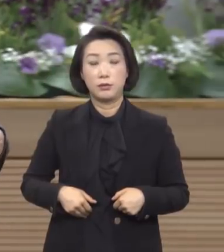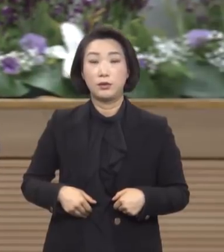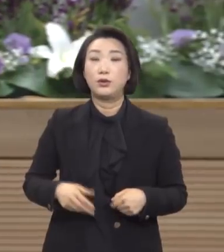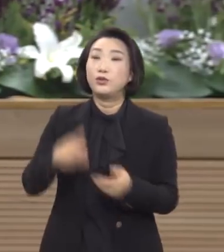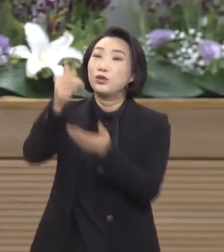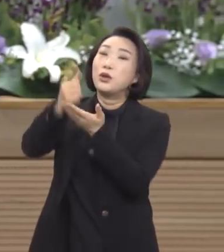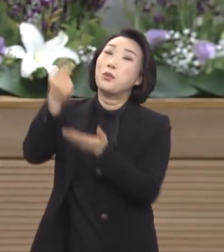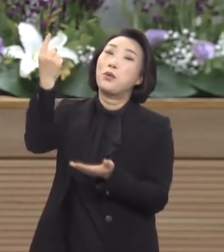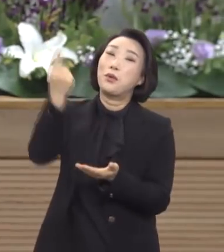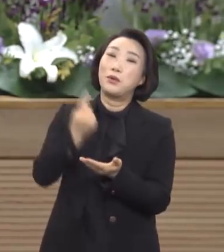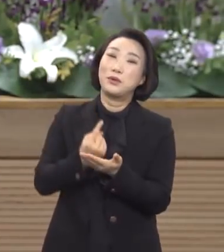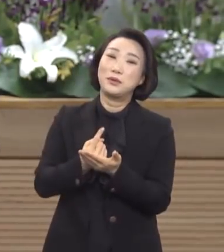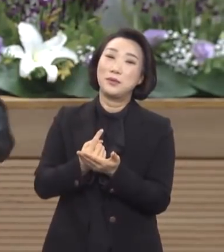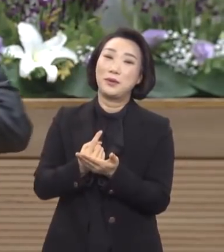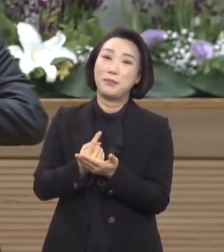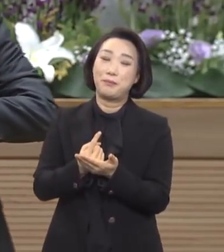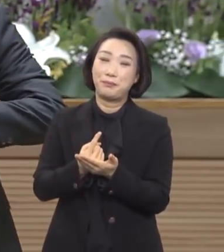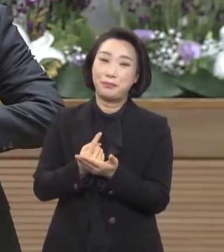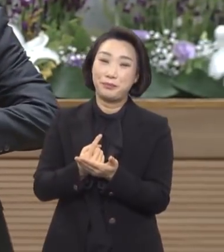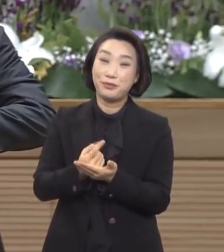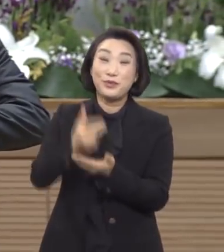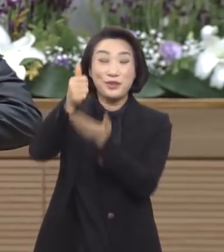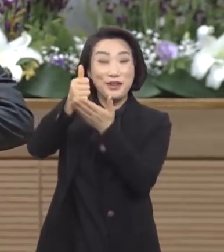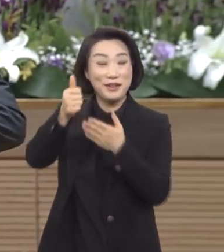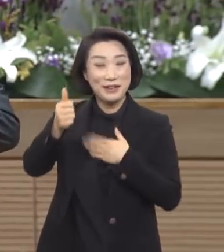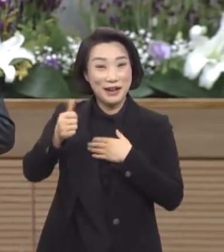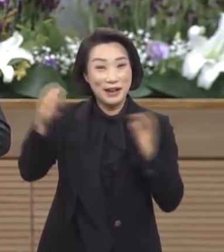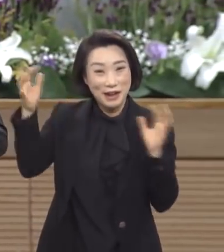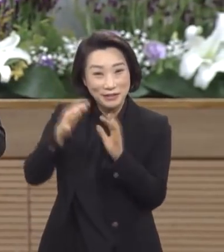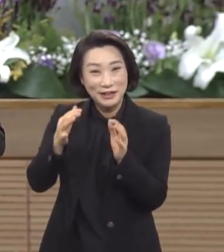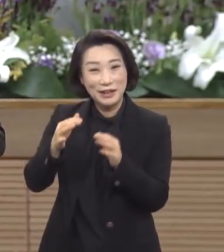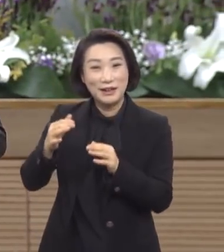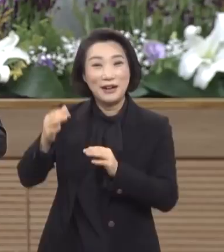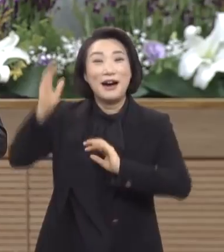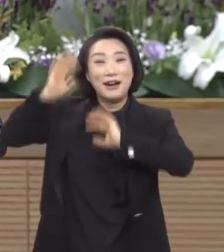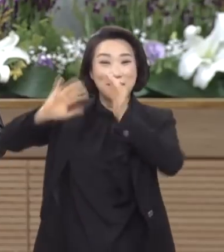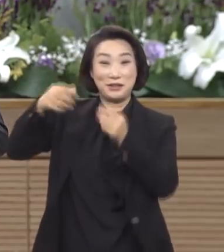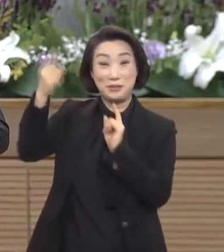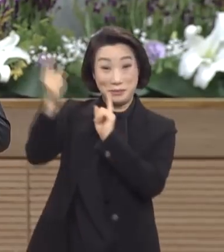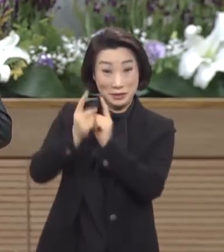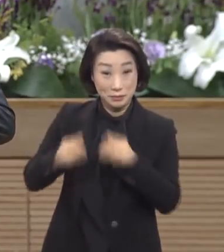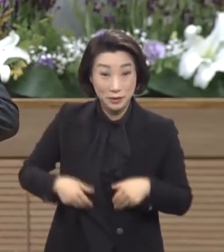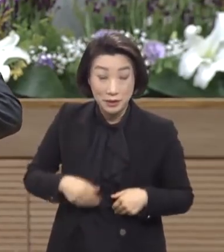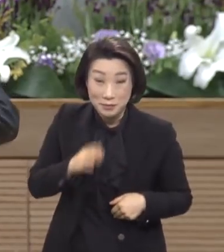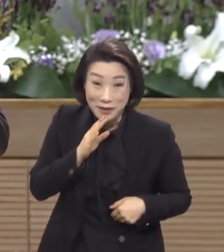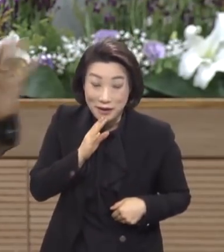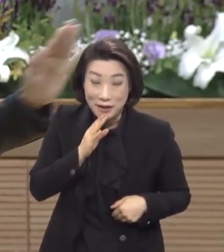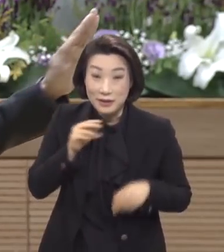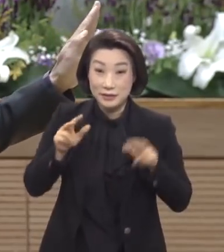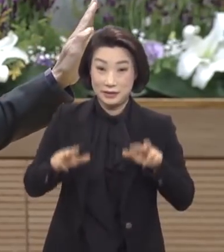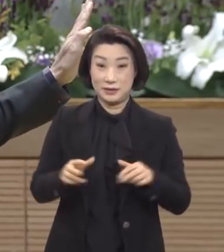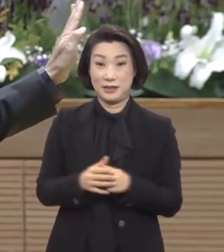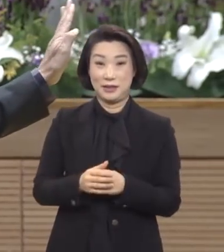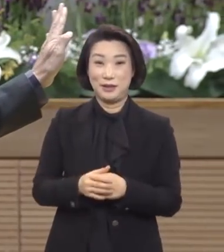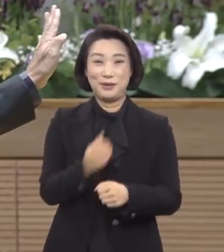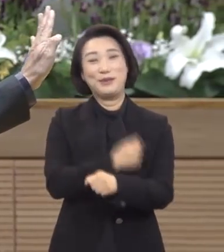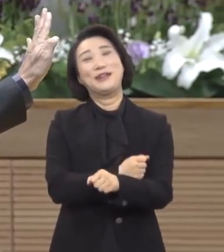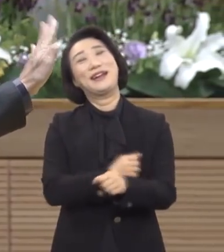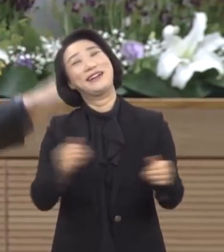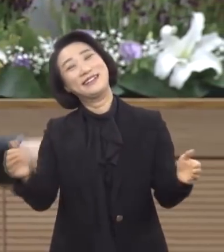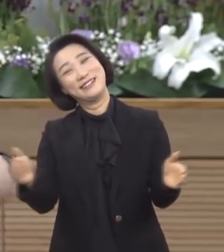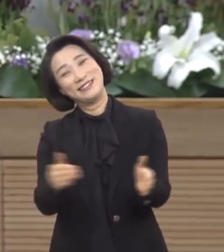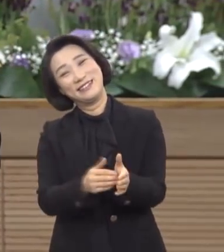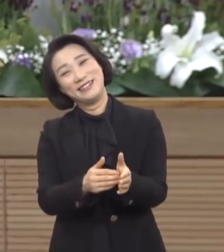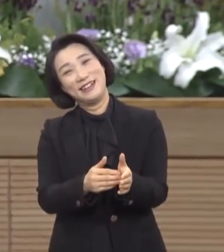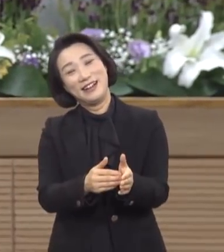주님 오시면 주님과 함께서 공중에서 만날 때 이제 고생